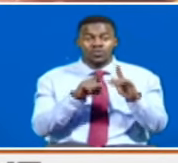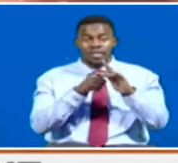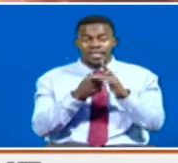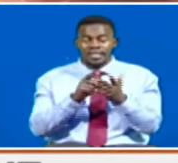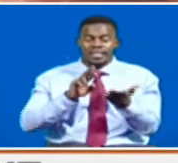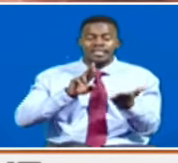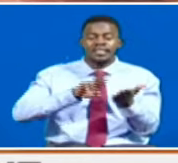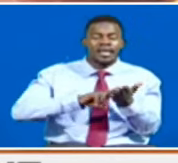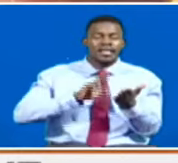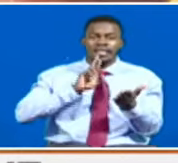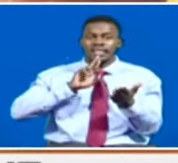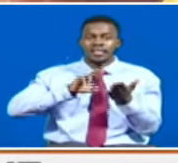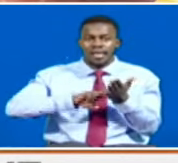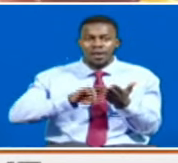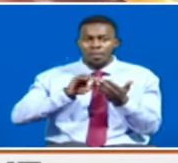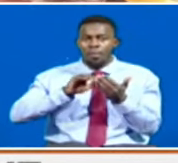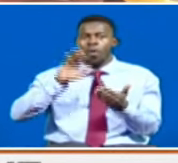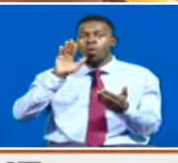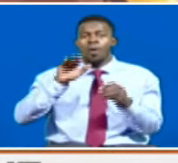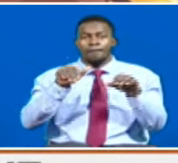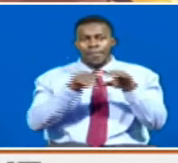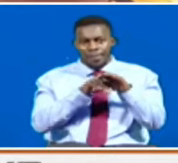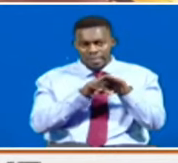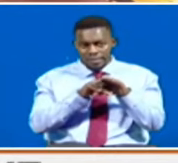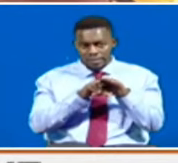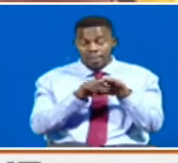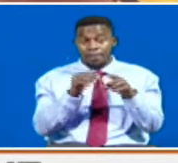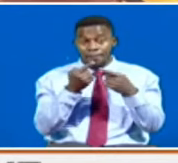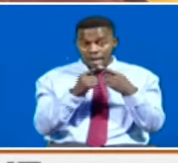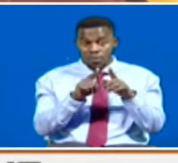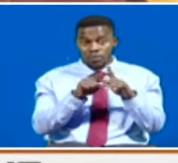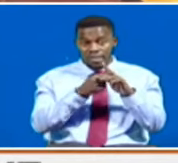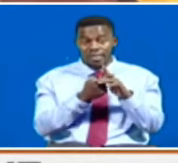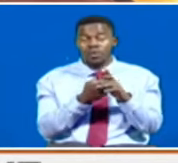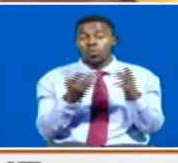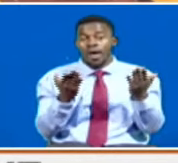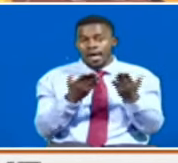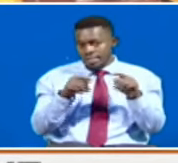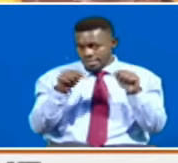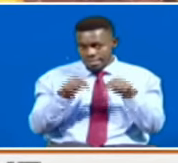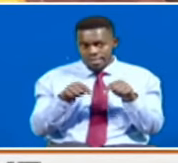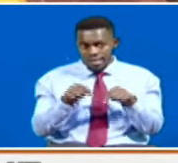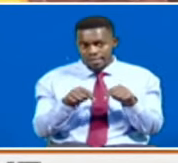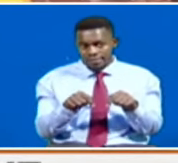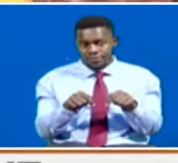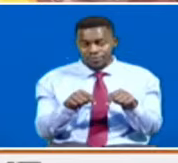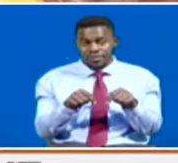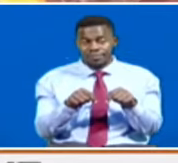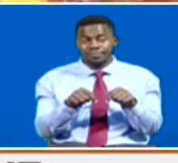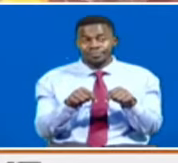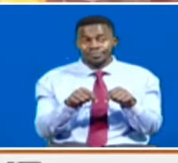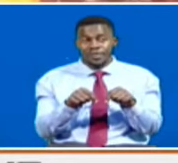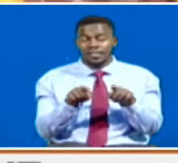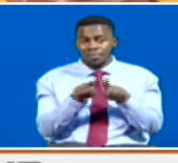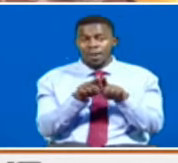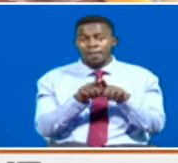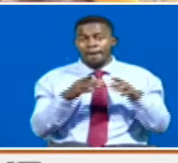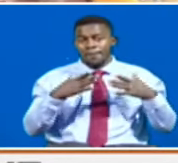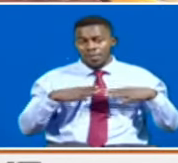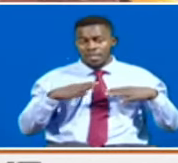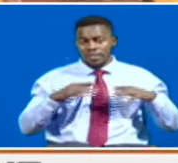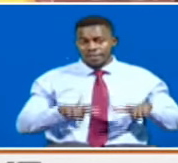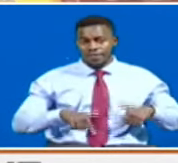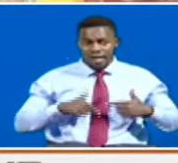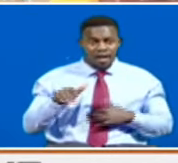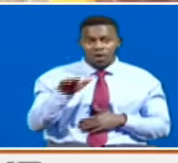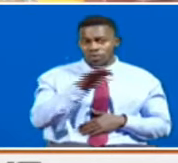chama, walipanga wakuje waanze hiyo zoezi hapa Kitui South. Na tunasikia watu wa Kitui South tumeheshimika sana na chama.